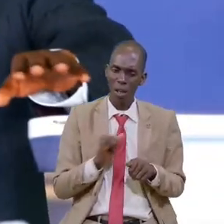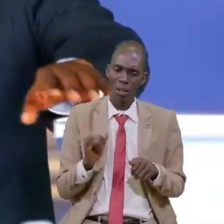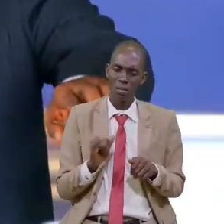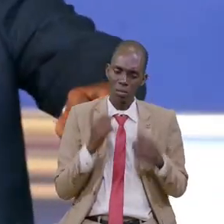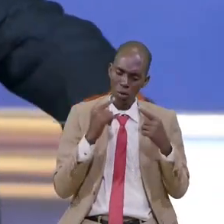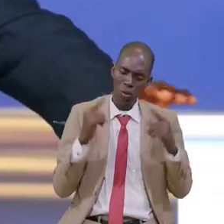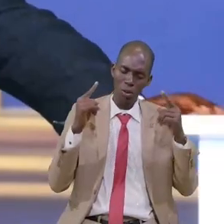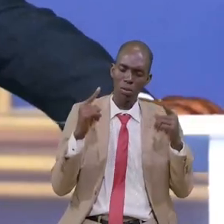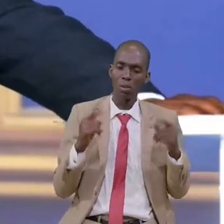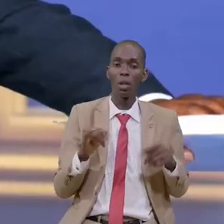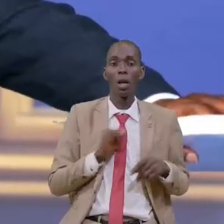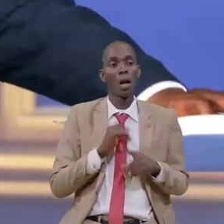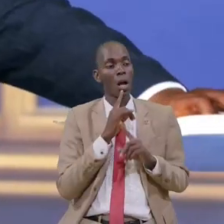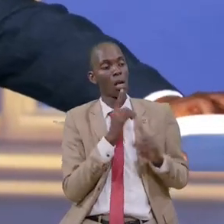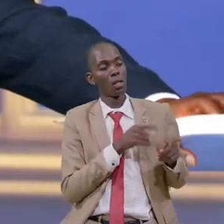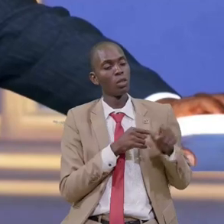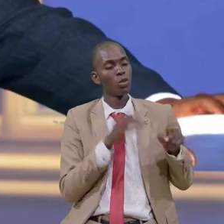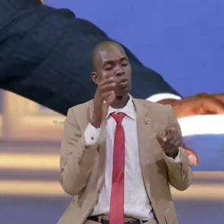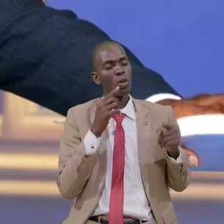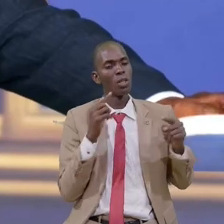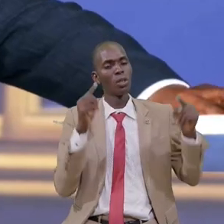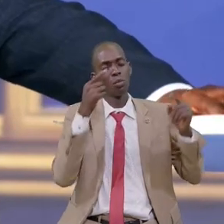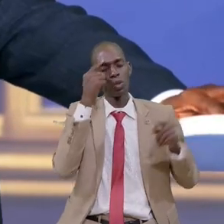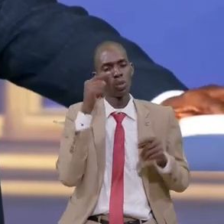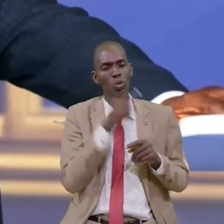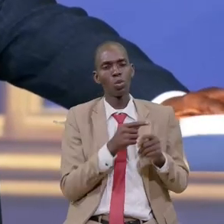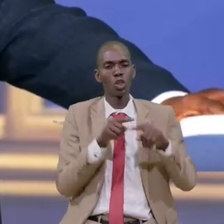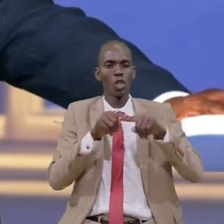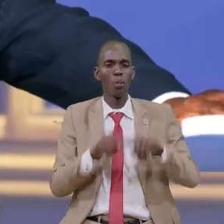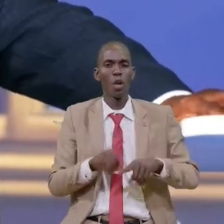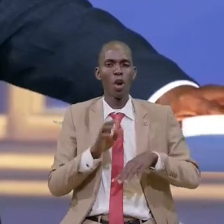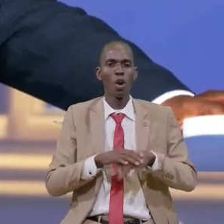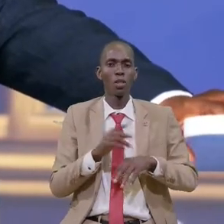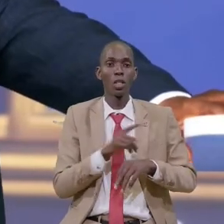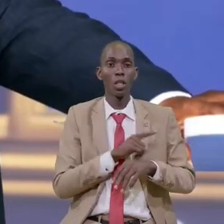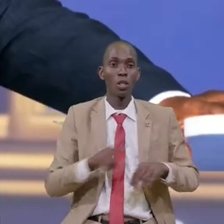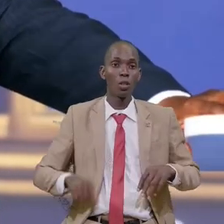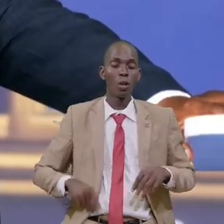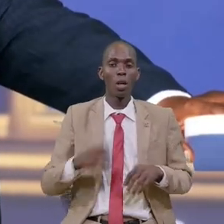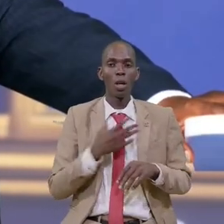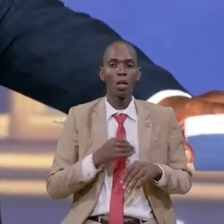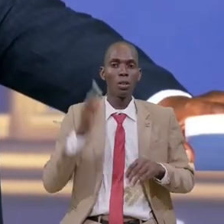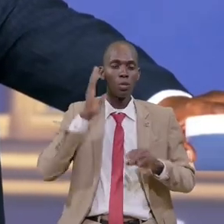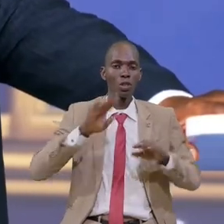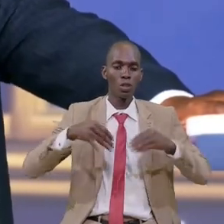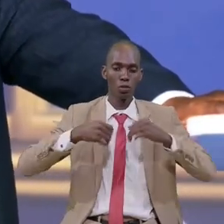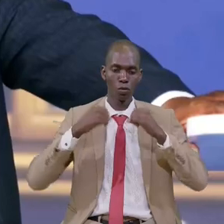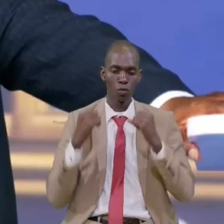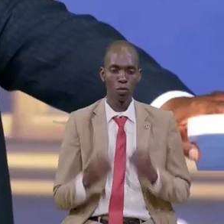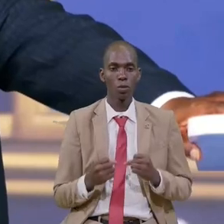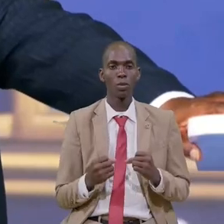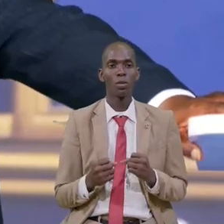réussir. Parce que tu te confies en l'Éternel, il renouvelle ta force. Alors tu prennes le